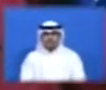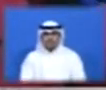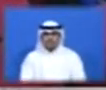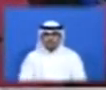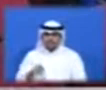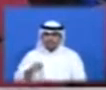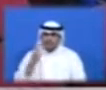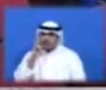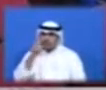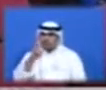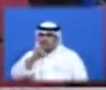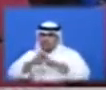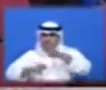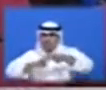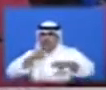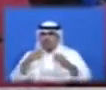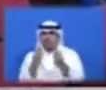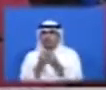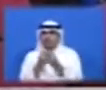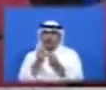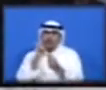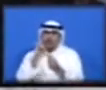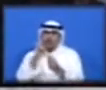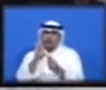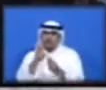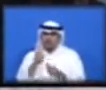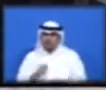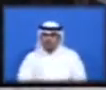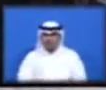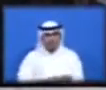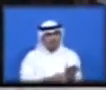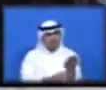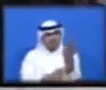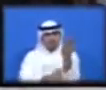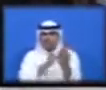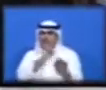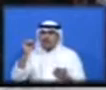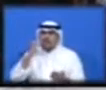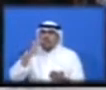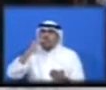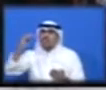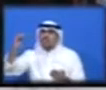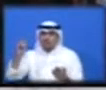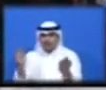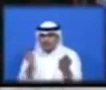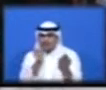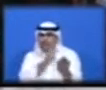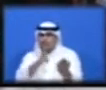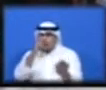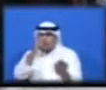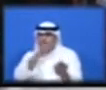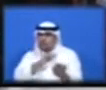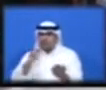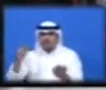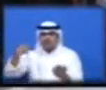في إطار بحث ومتابعة تنفيذ توصيات الوثيقة الوطنية للشباب التي أقرها المؤتمر